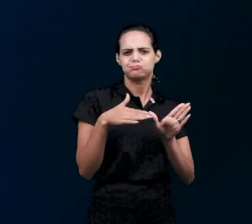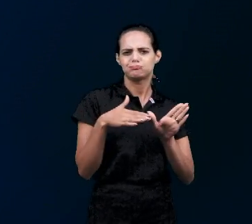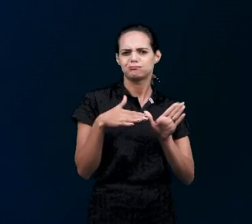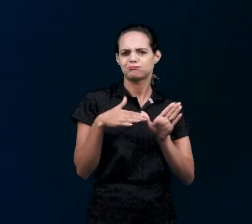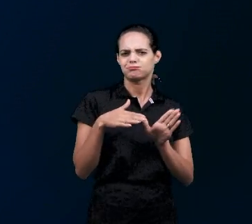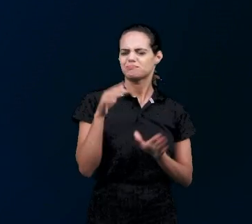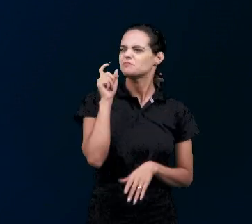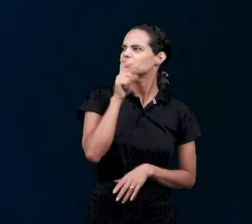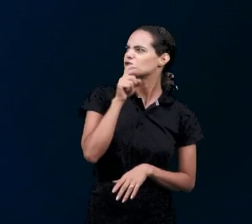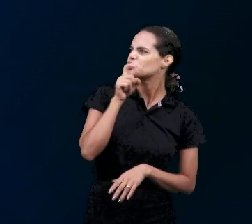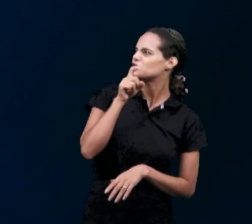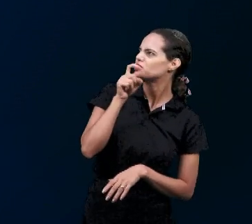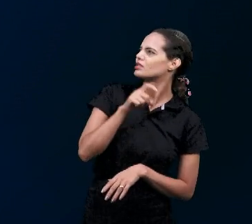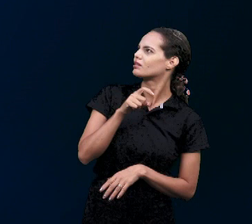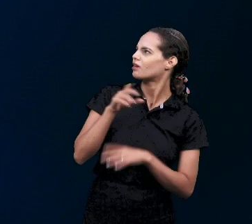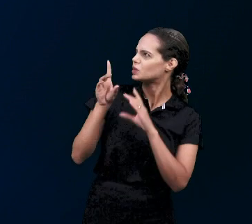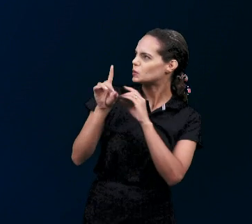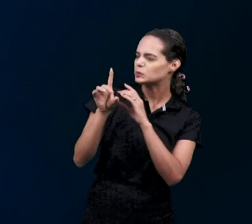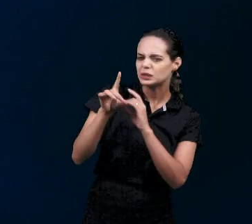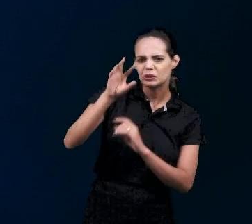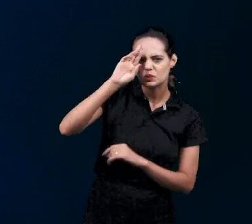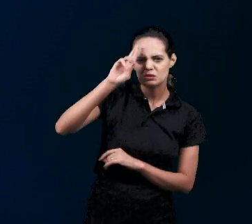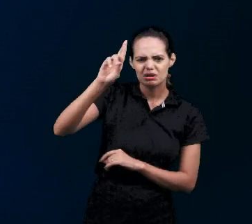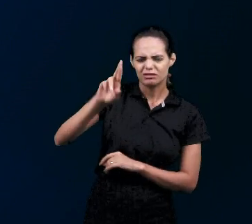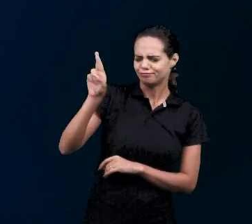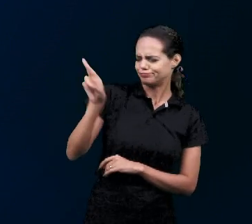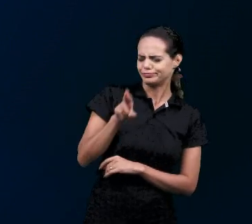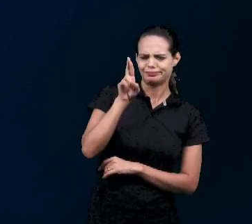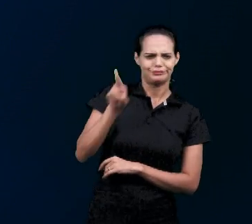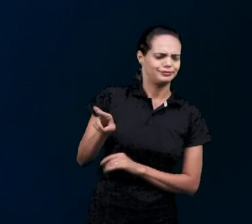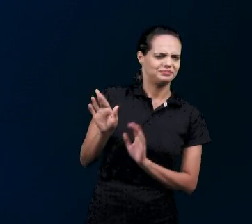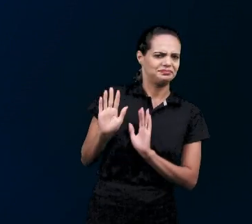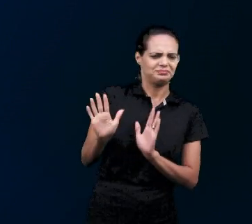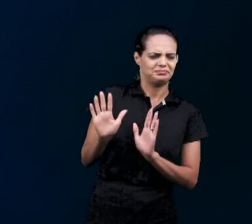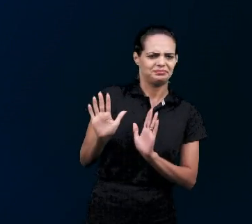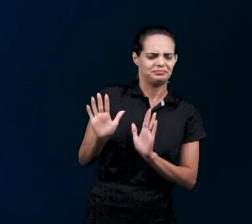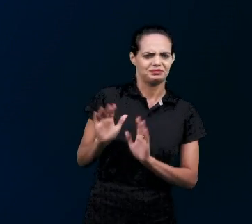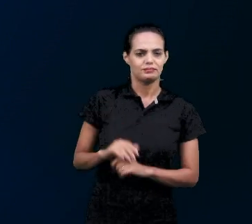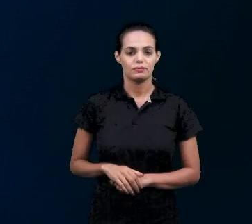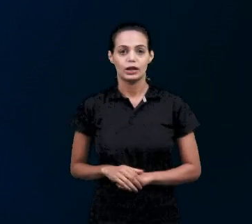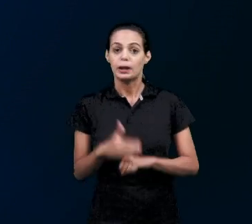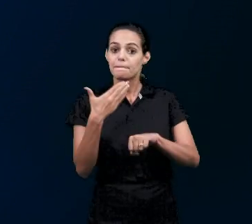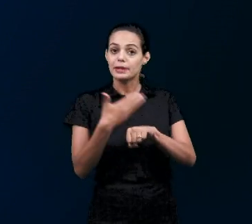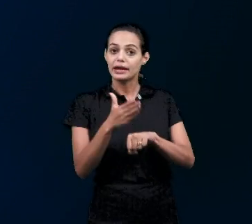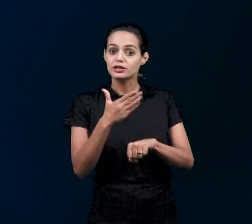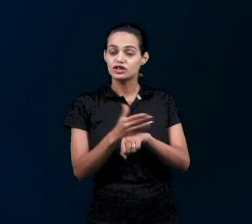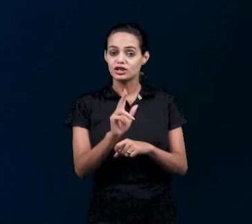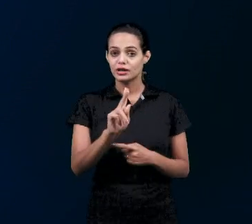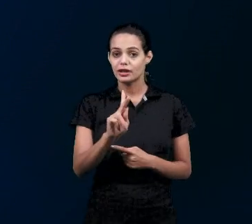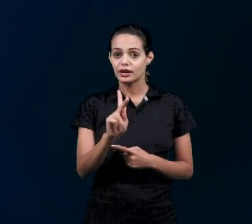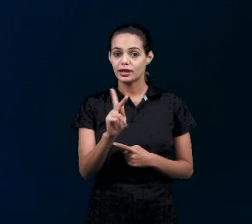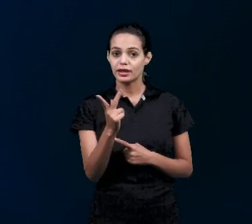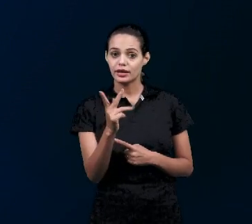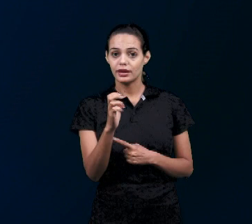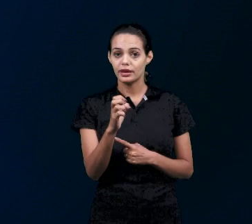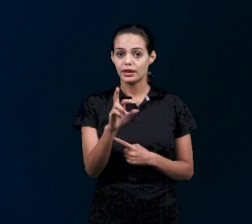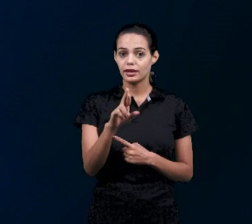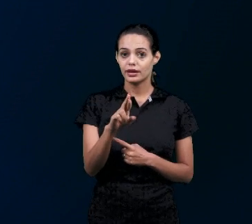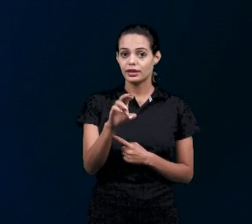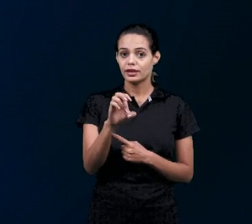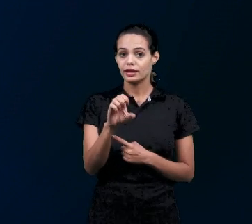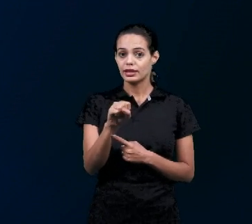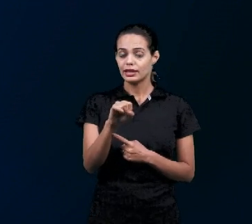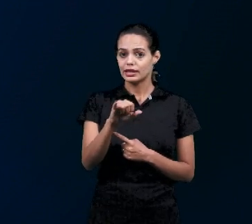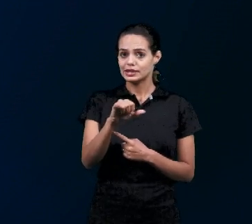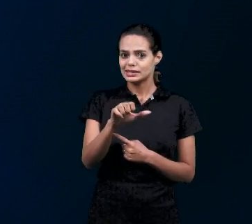parole du Seigneur. L'apostate, il pratique l'hérésie, c'est-à-dire les pratiques de l'apostate ne